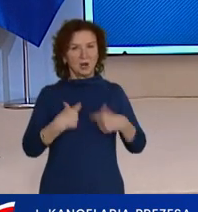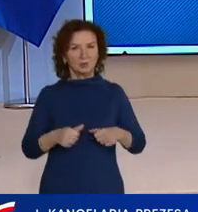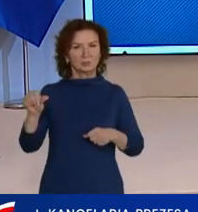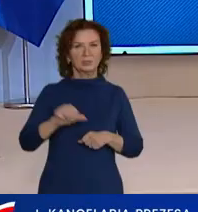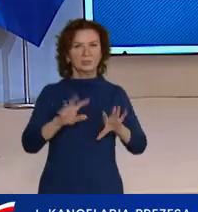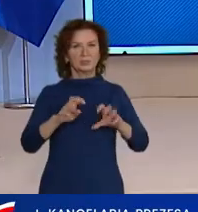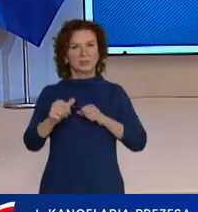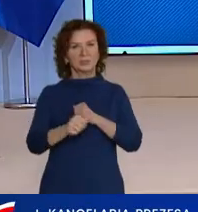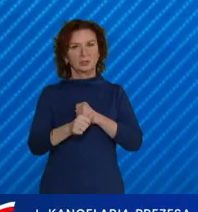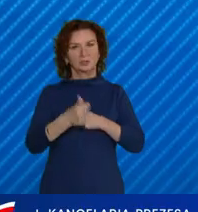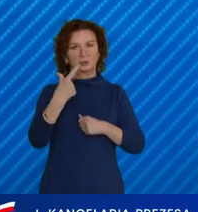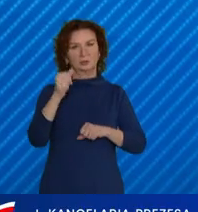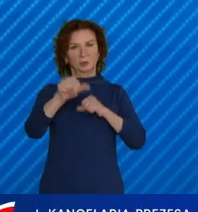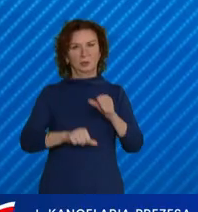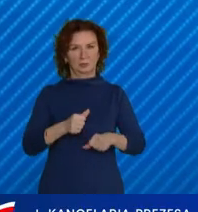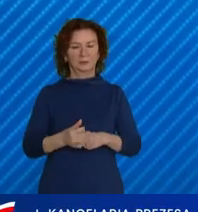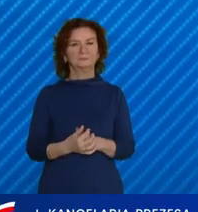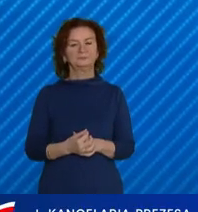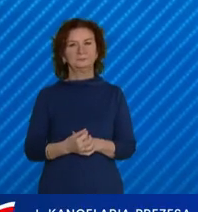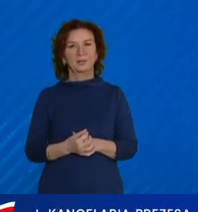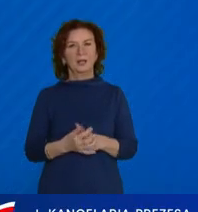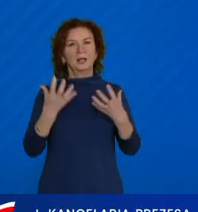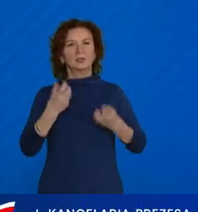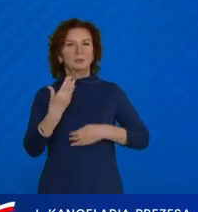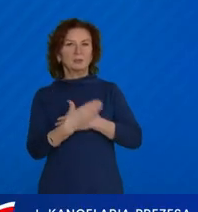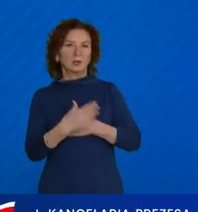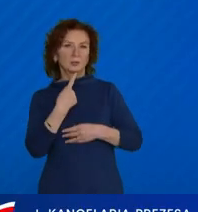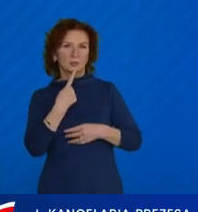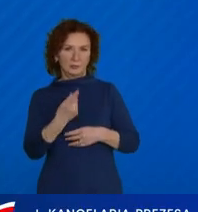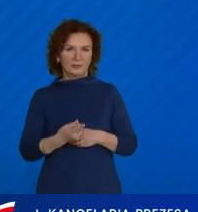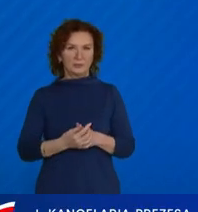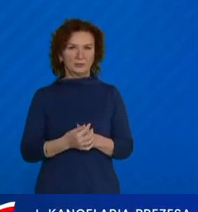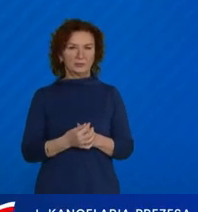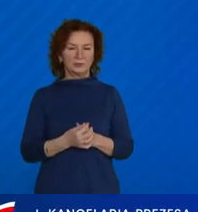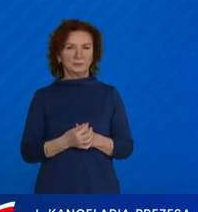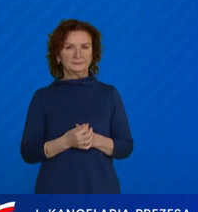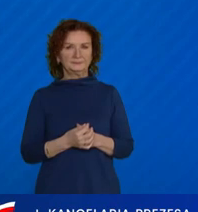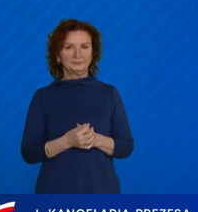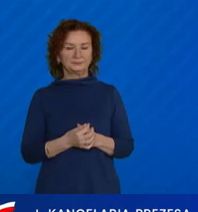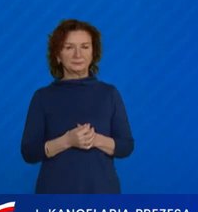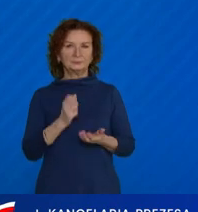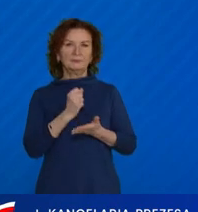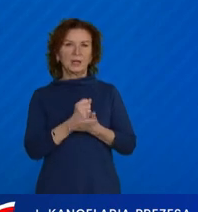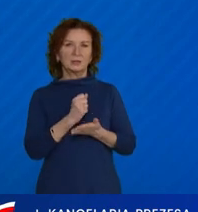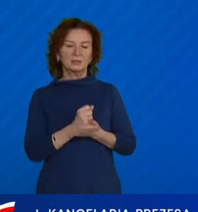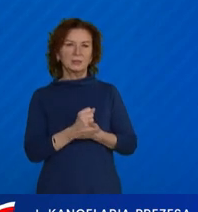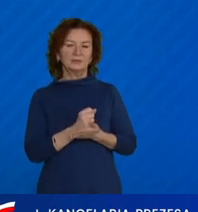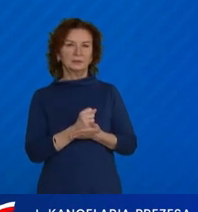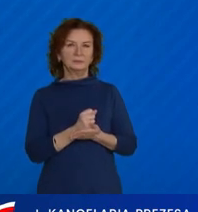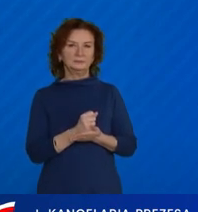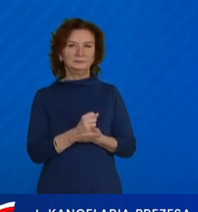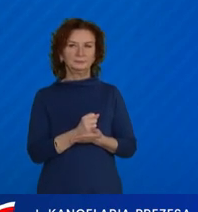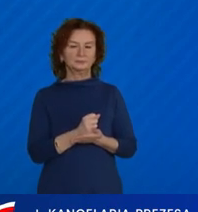1962. I proszę Państwa, chciałbym na koniec mojej wypowiedzi jeszcze odnieść się do jednej kwestii,